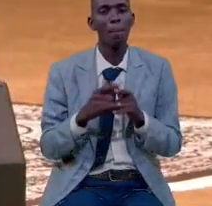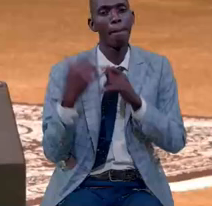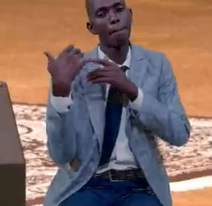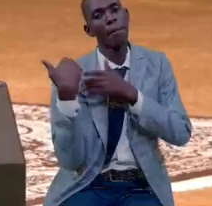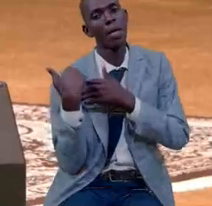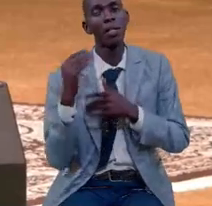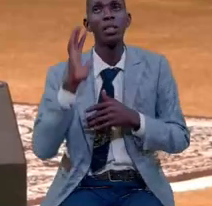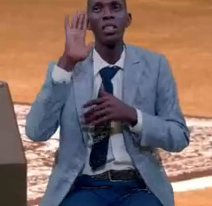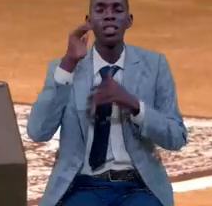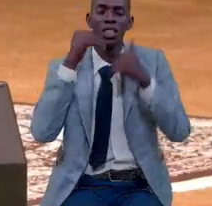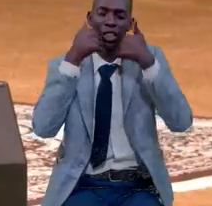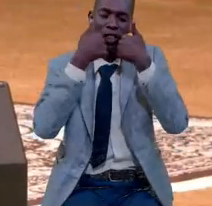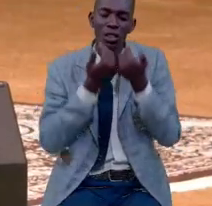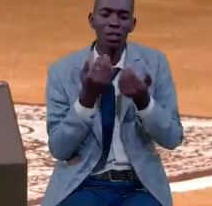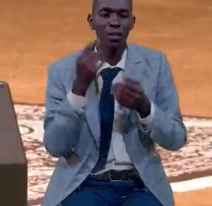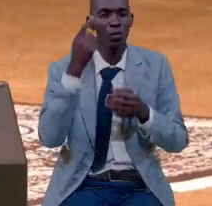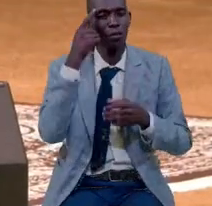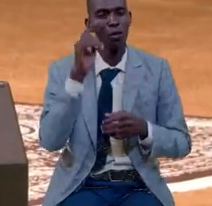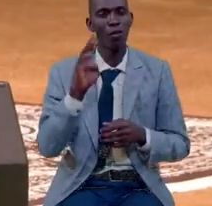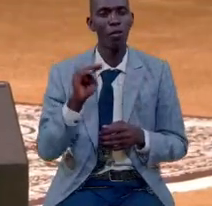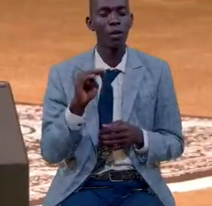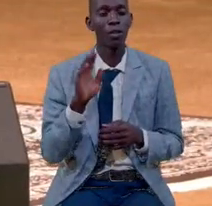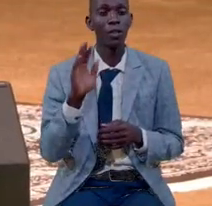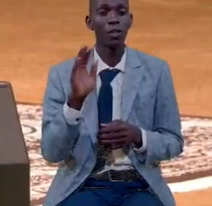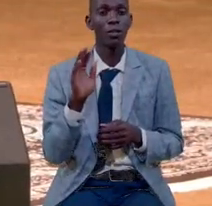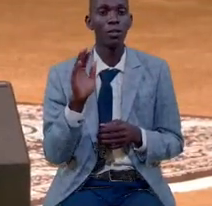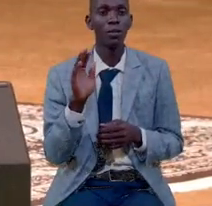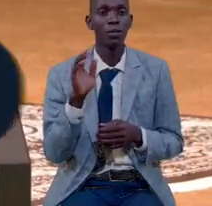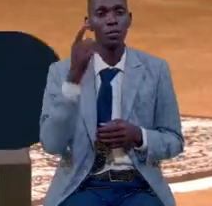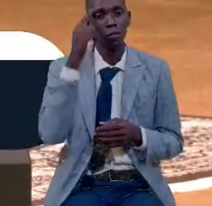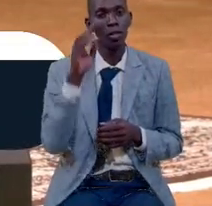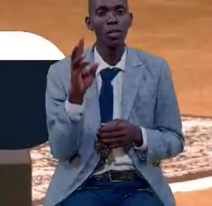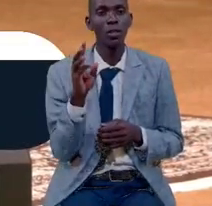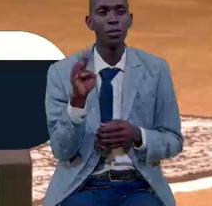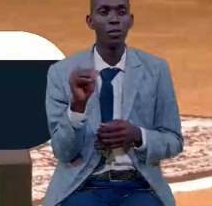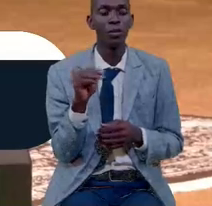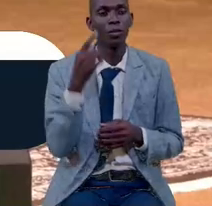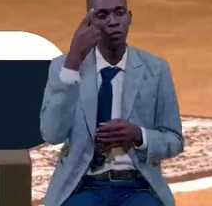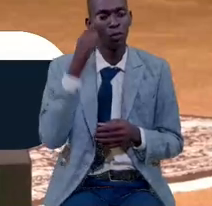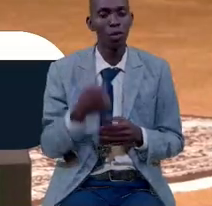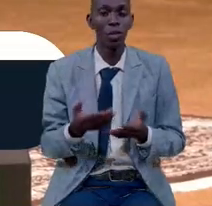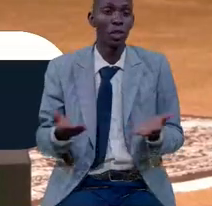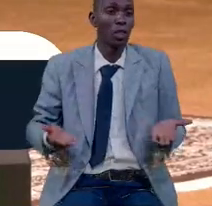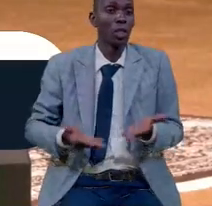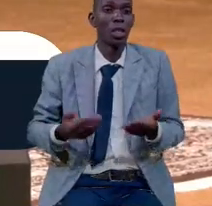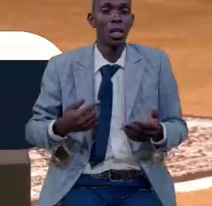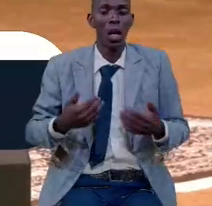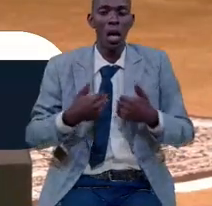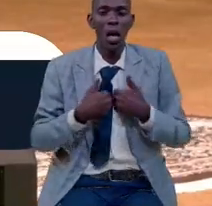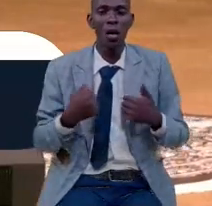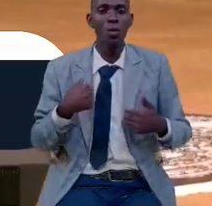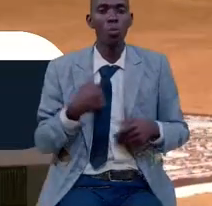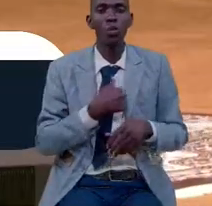verset 14 dit, par lui, offrons sans cesse à Dieu un